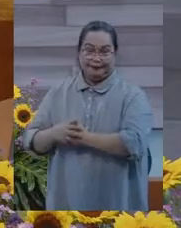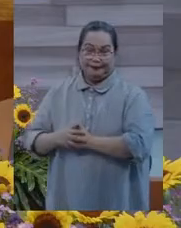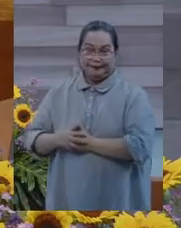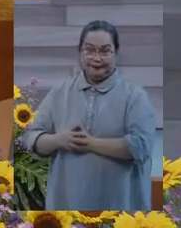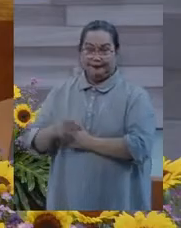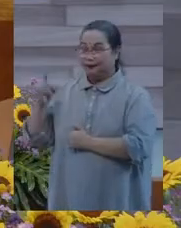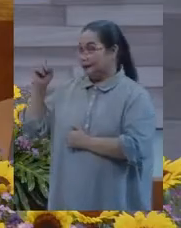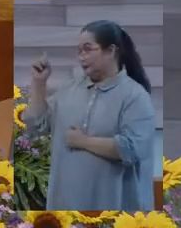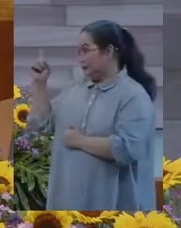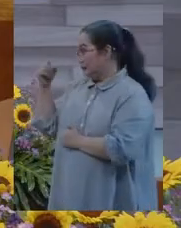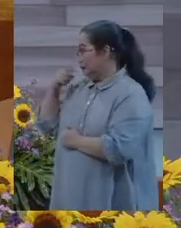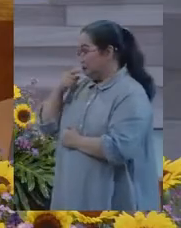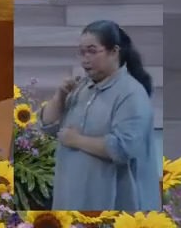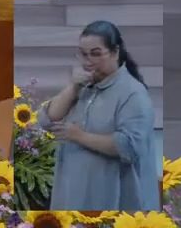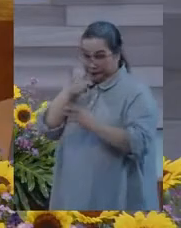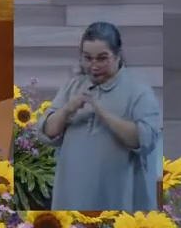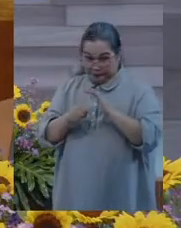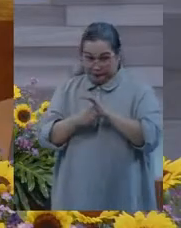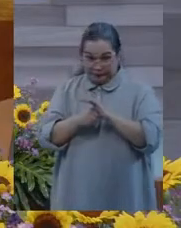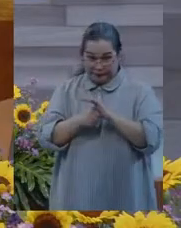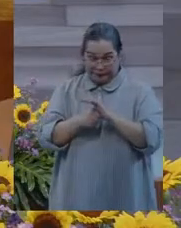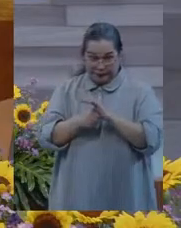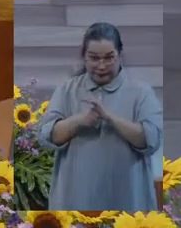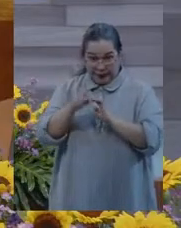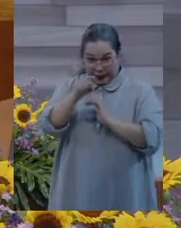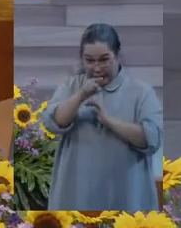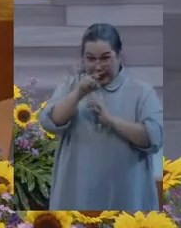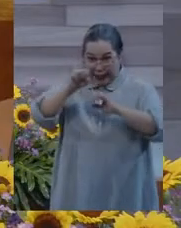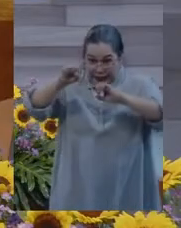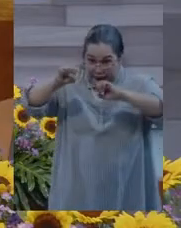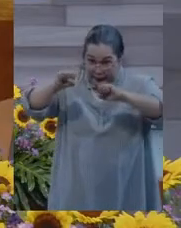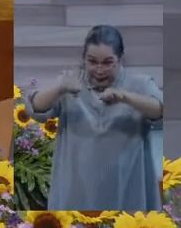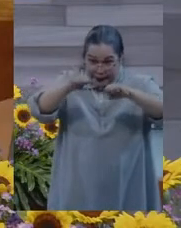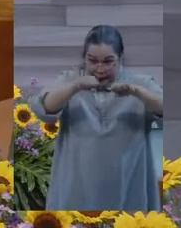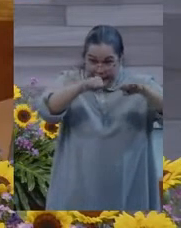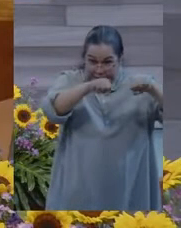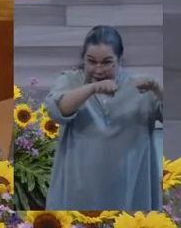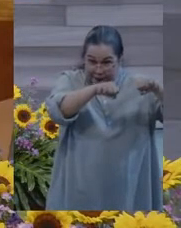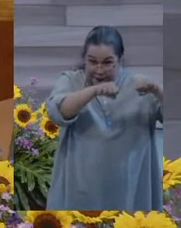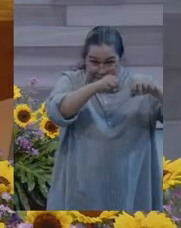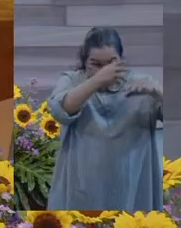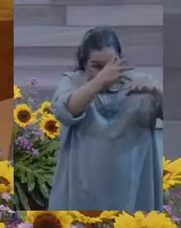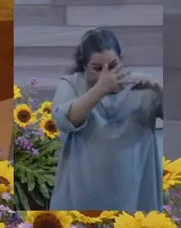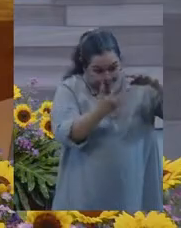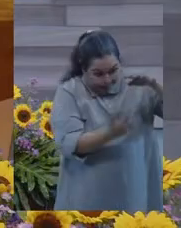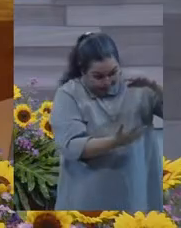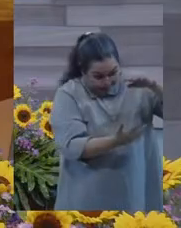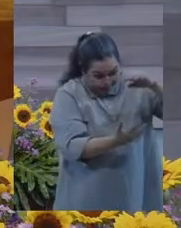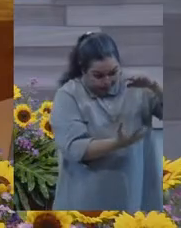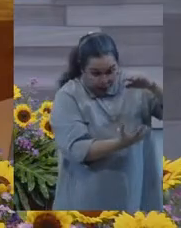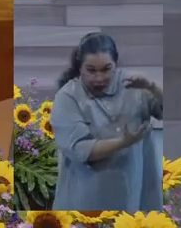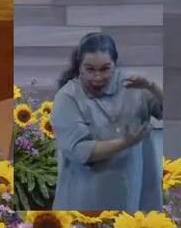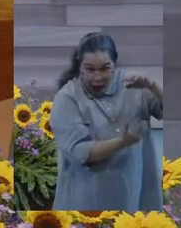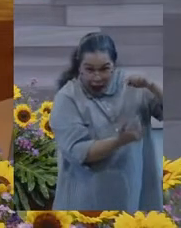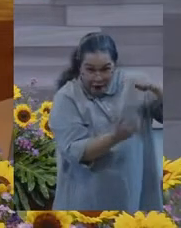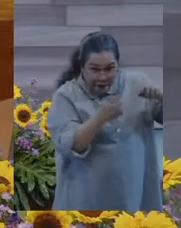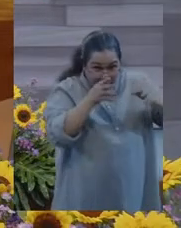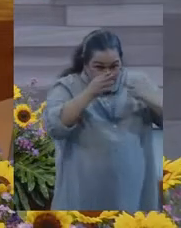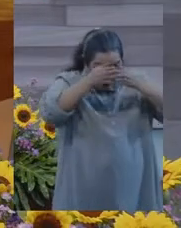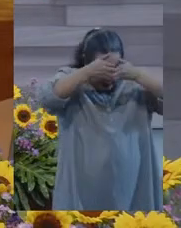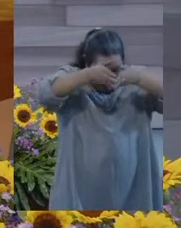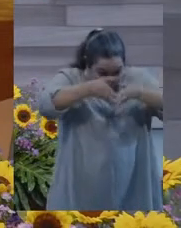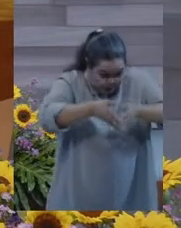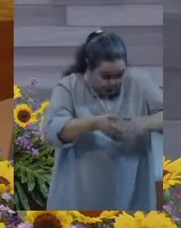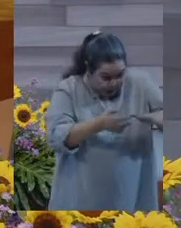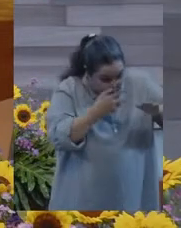Yung pong hidden reefs, yung mga coral reef na nasa ilalim ng dagat na hindi nyo nakikita, na kung minsan magdadive kayo tapos